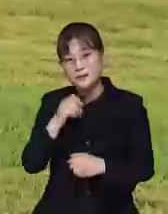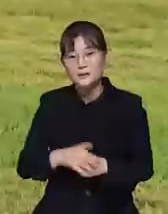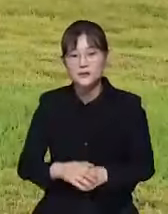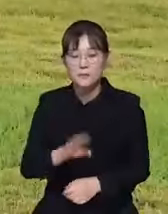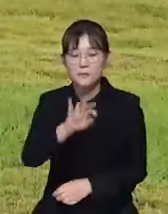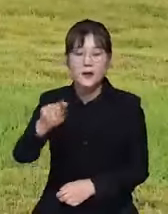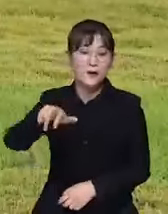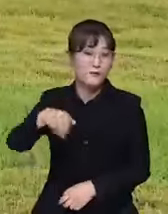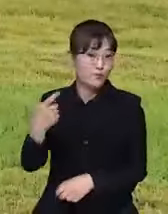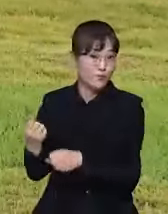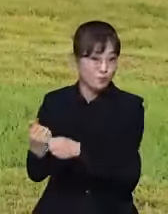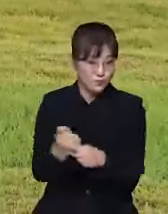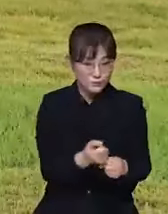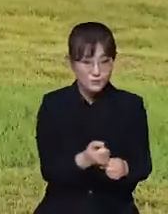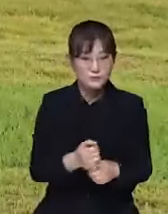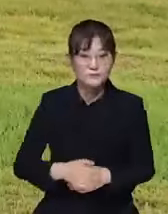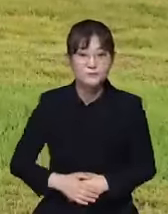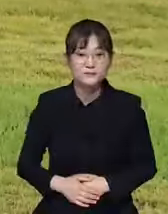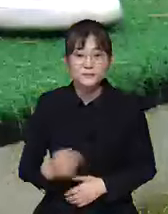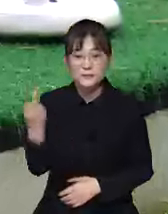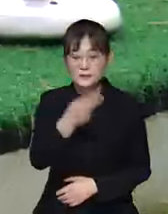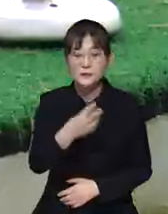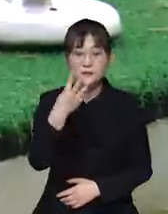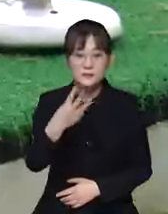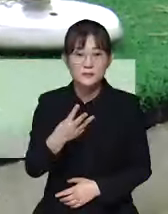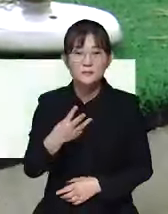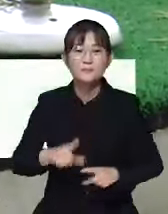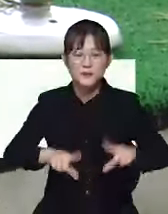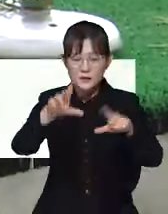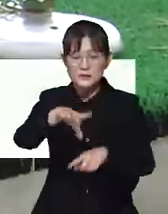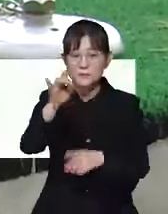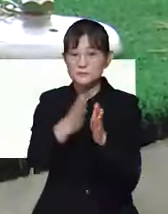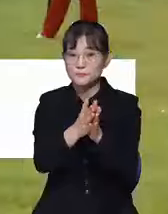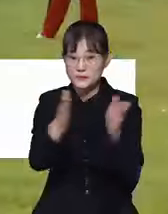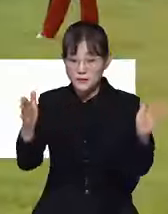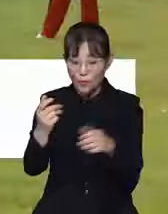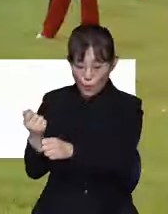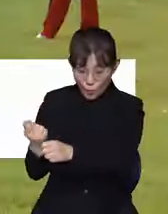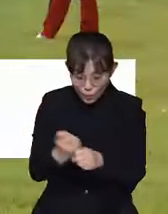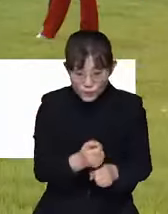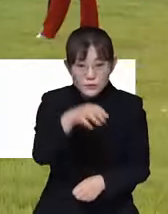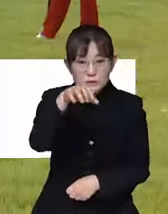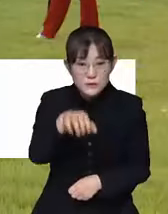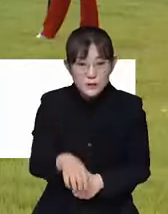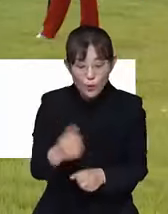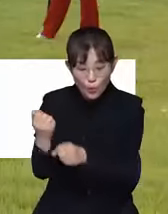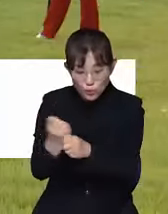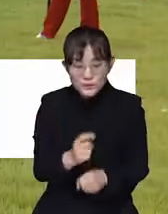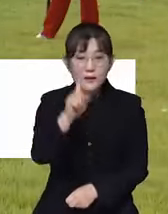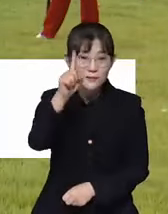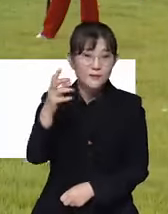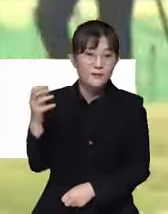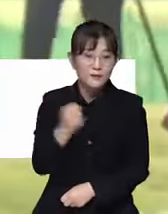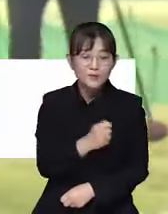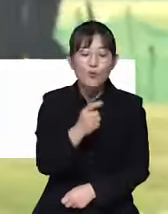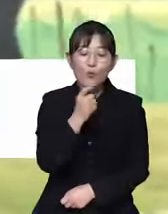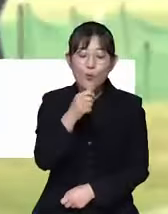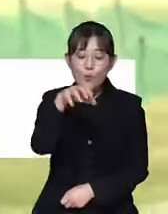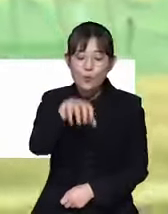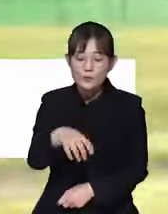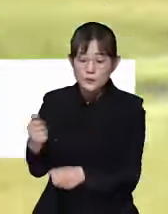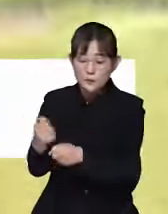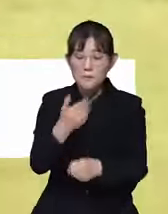파크 골프입니다 지난 2003년 처음 도입된 파크 골프는 단 한 개의 골프채로 좁은 장소에서도 가능한